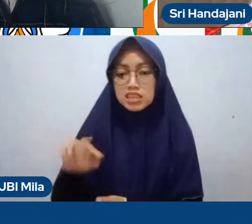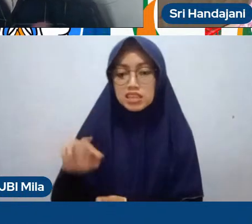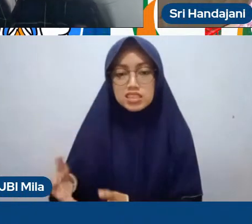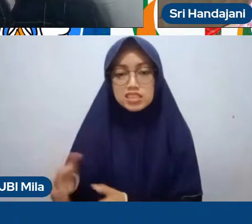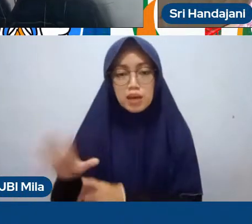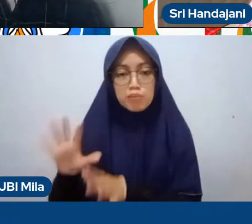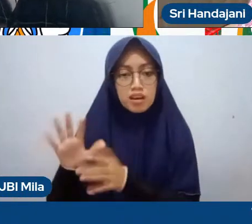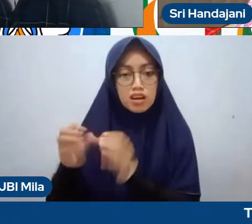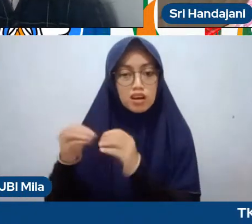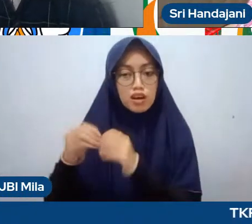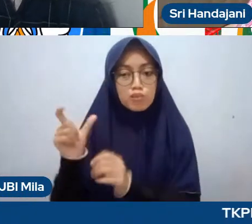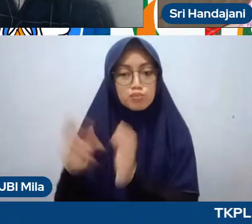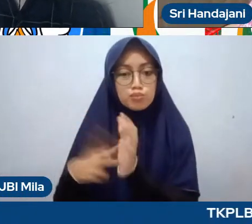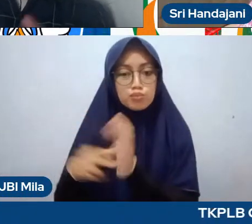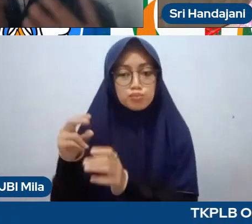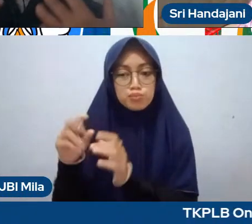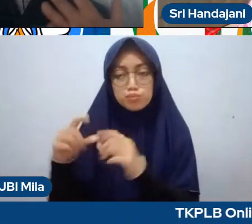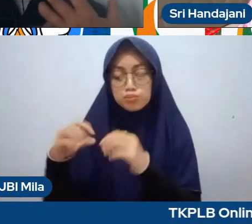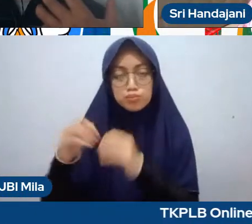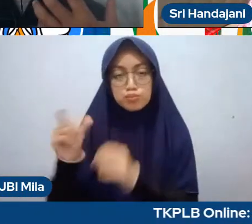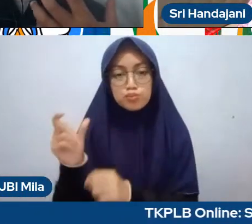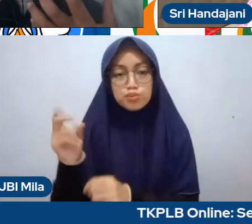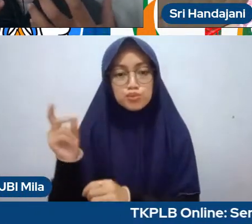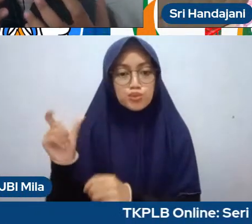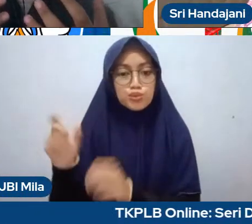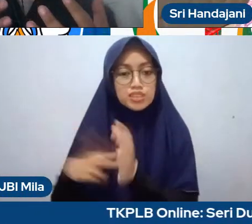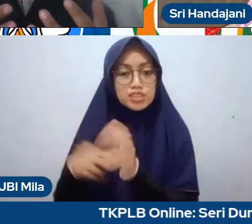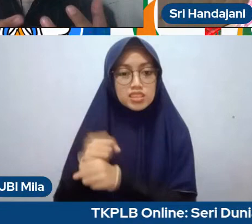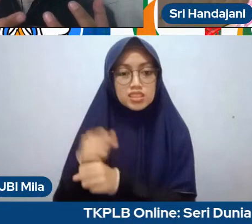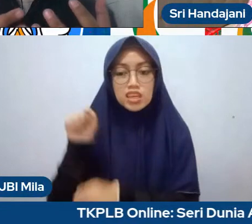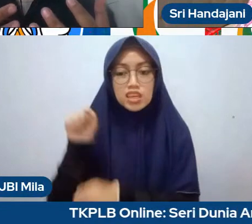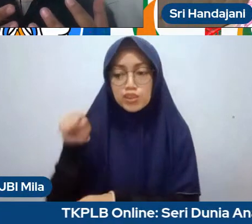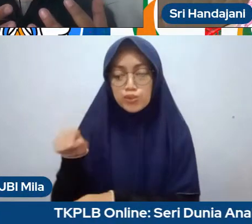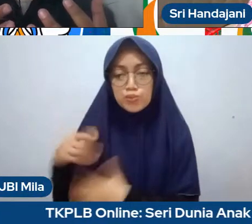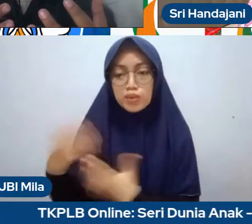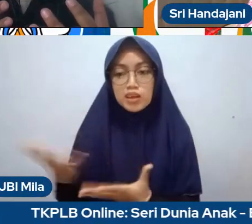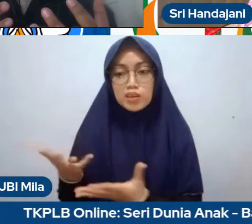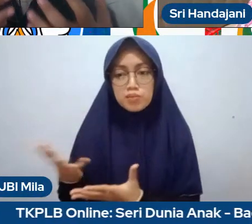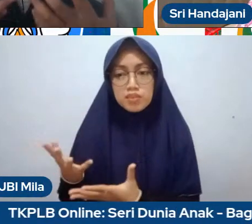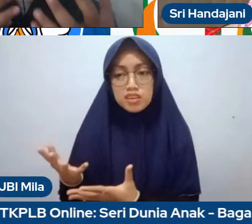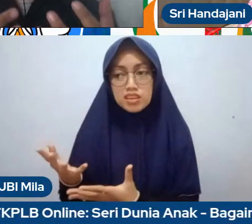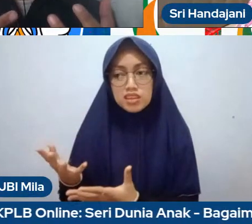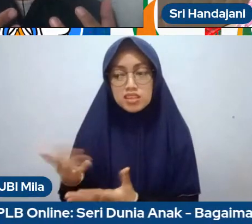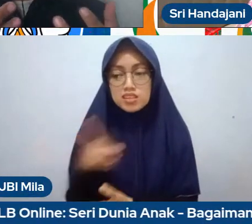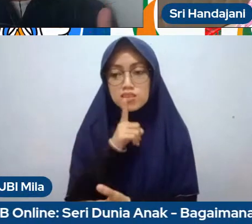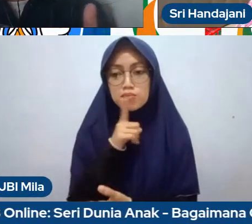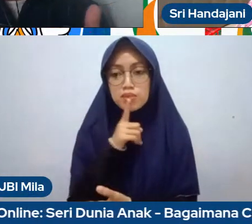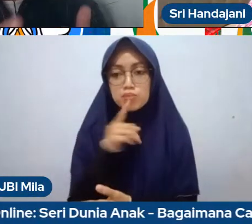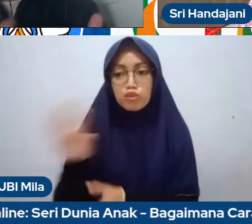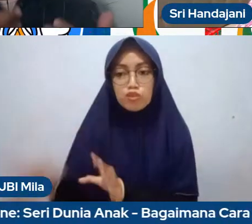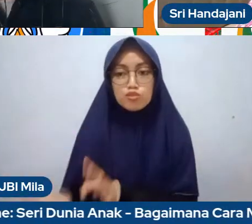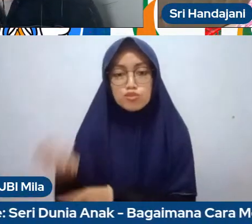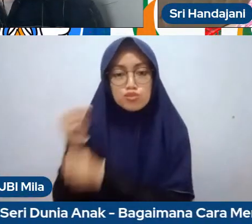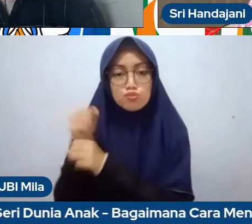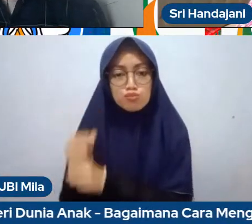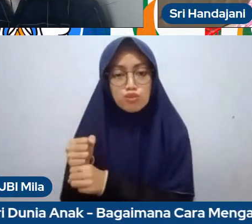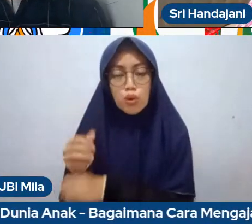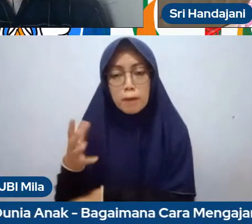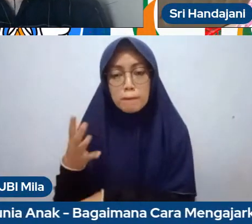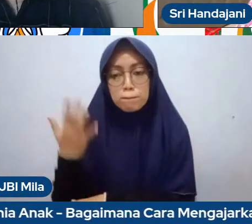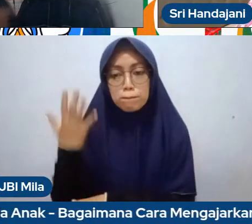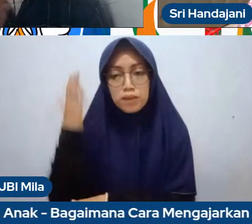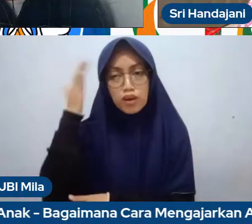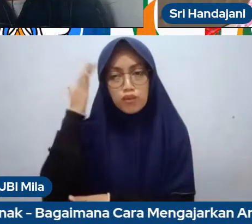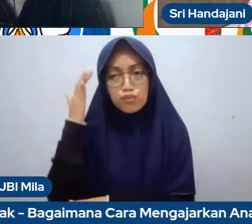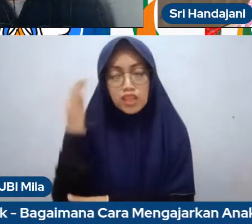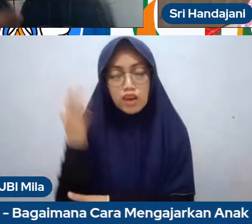Bisa tidur kan, jadi benar-benar Rasulullah tuh benar-benar pengen dia tuh memahami perasaan si anak, nggak nebak-nebak gitu.